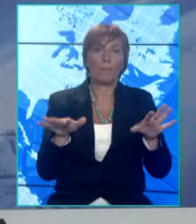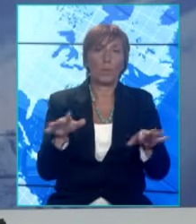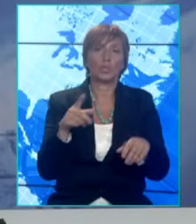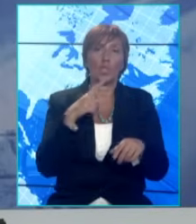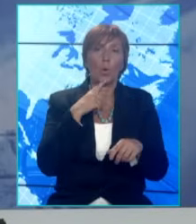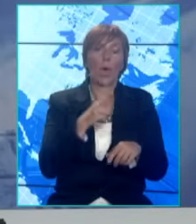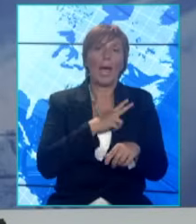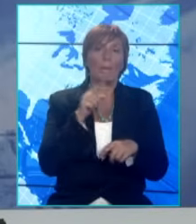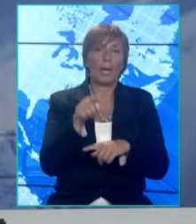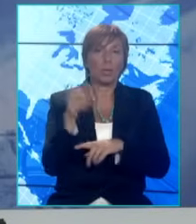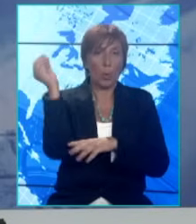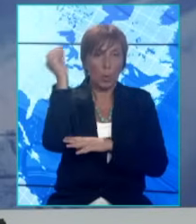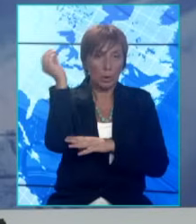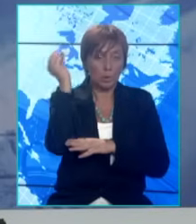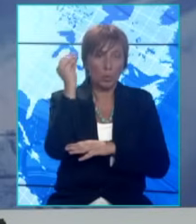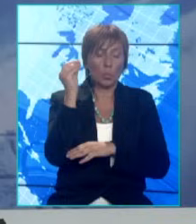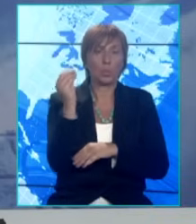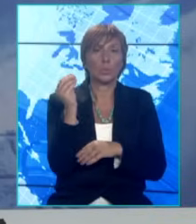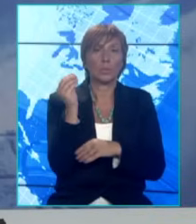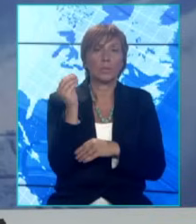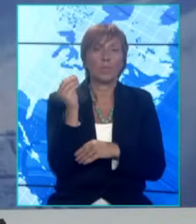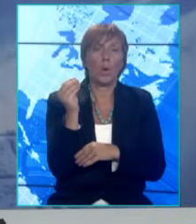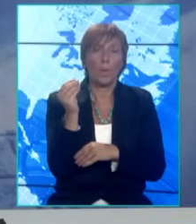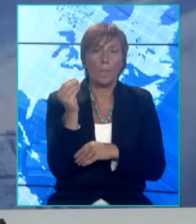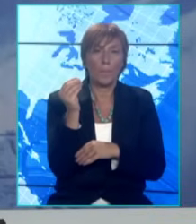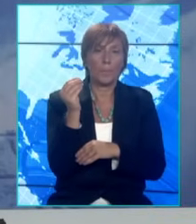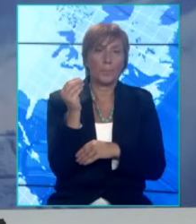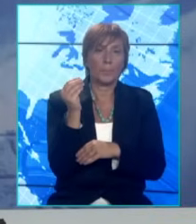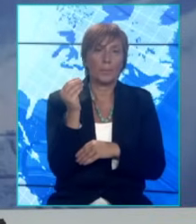to ima iskustvo u kontekstu